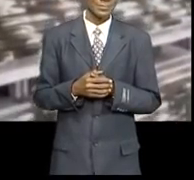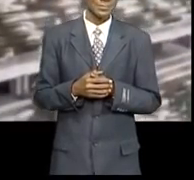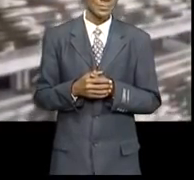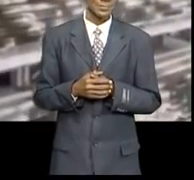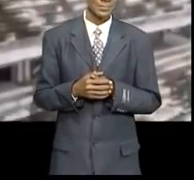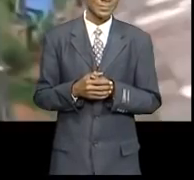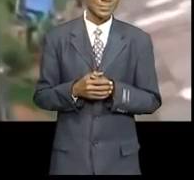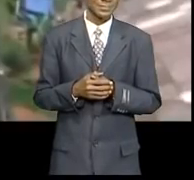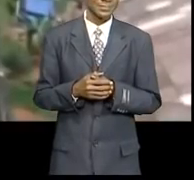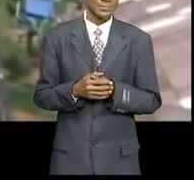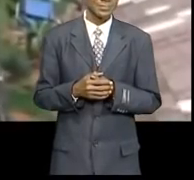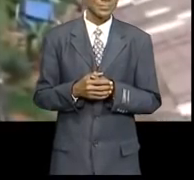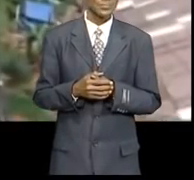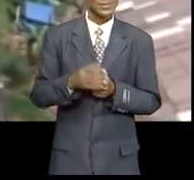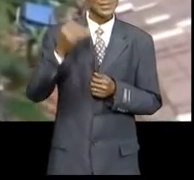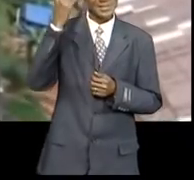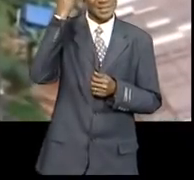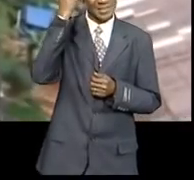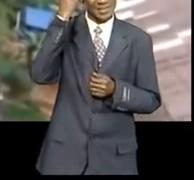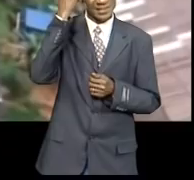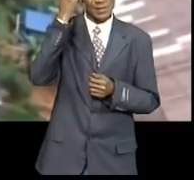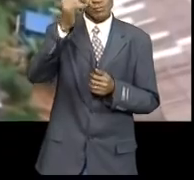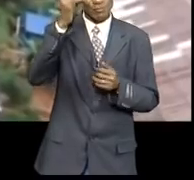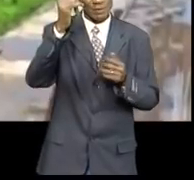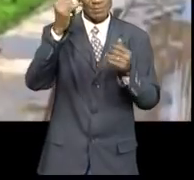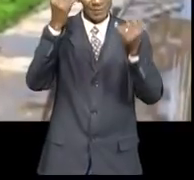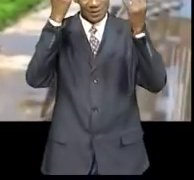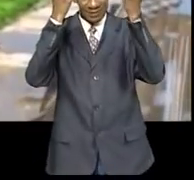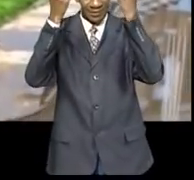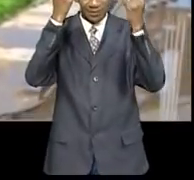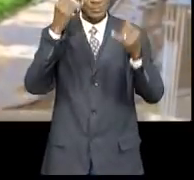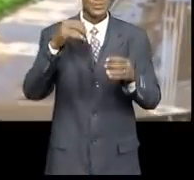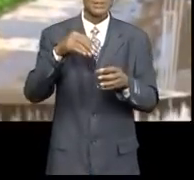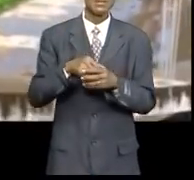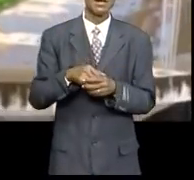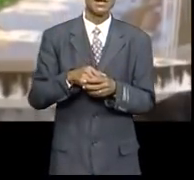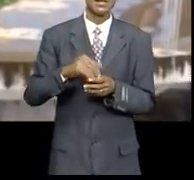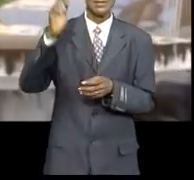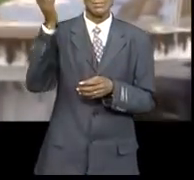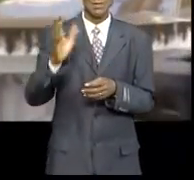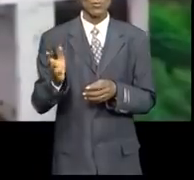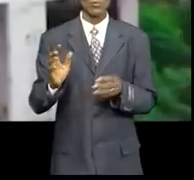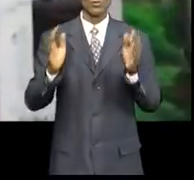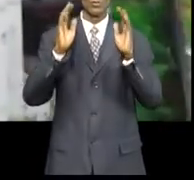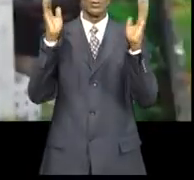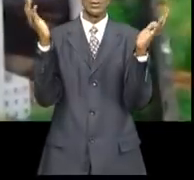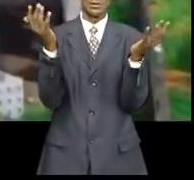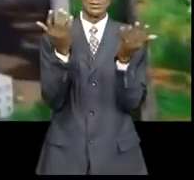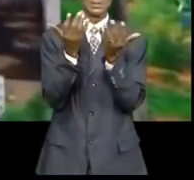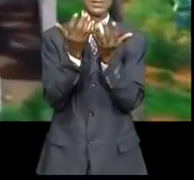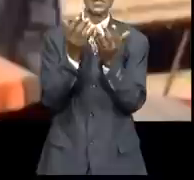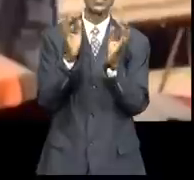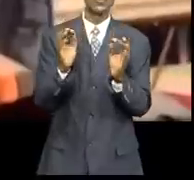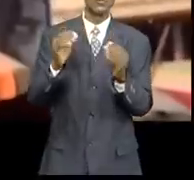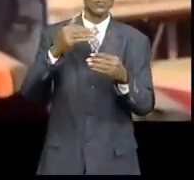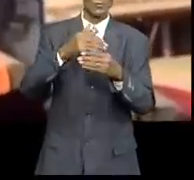Imaginez les Léopards football sur le gazon vert du stade Lumumba des Matadi dans le Congo central. Eh oui, un rêve qui peu